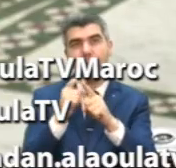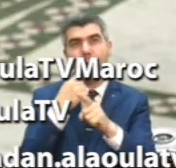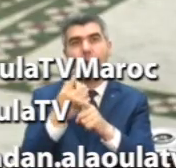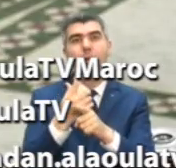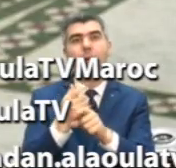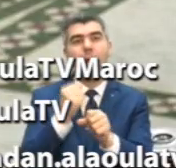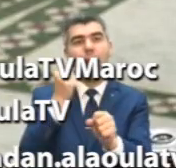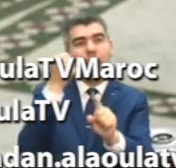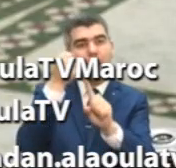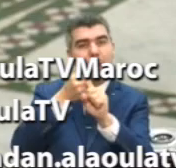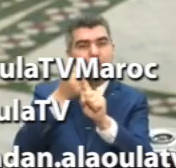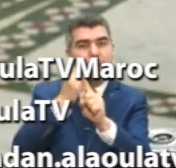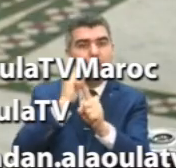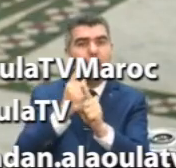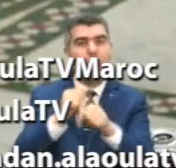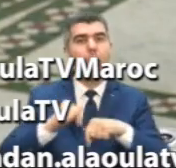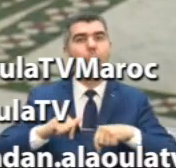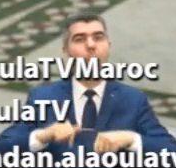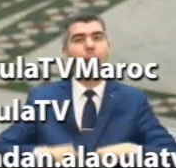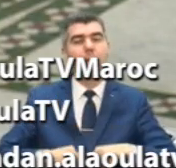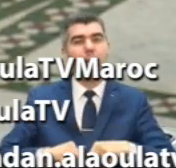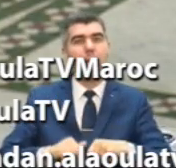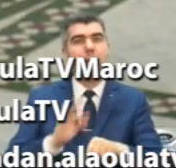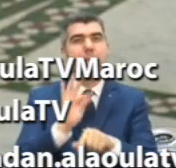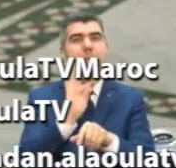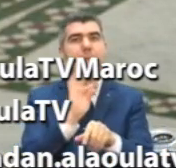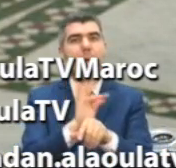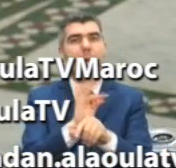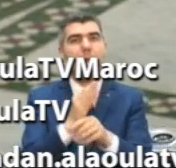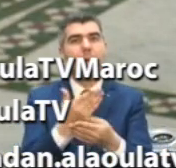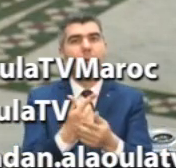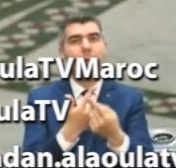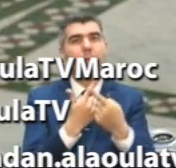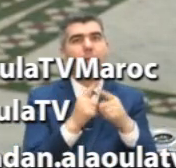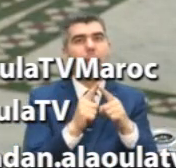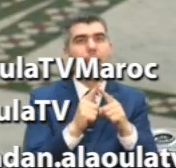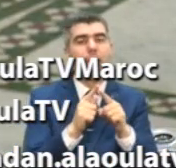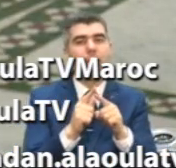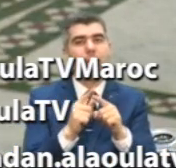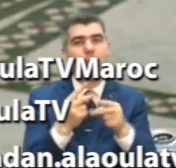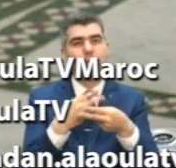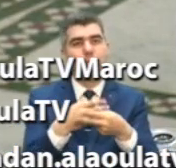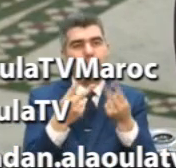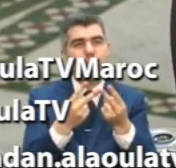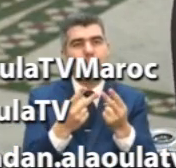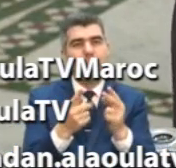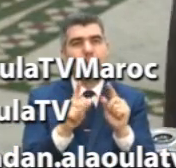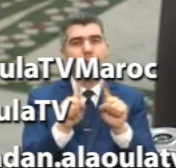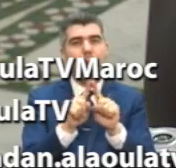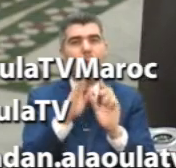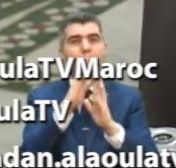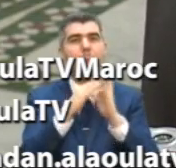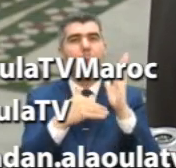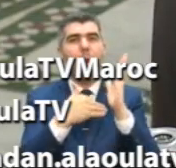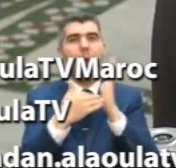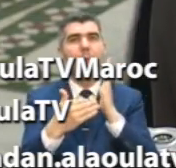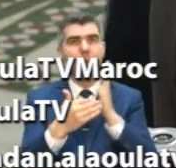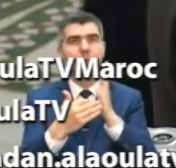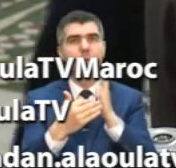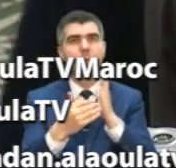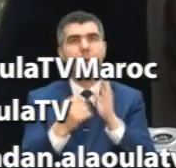التي تشتغل عليها الوزارة في إطار تنزيل مضامين الرؤية الاستراتيجية للإصلاح